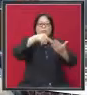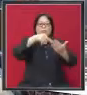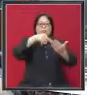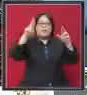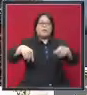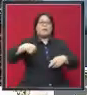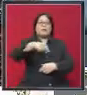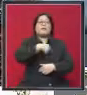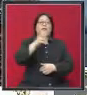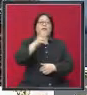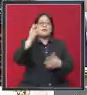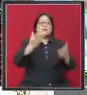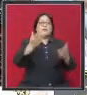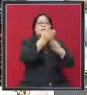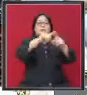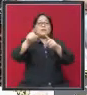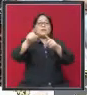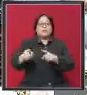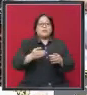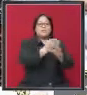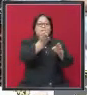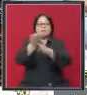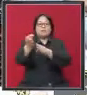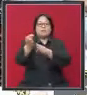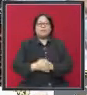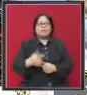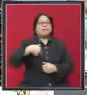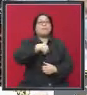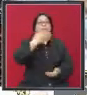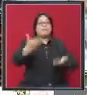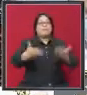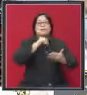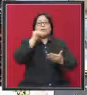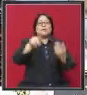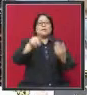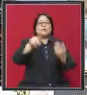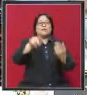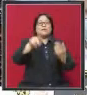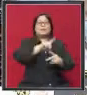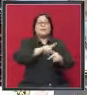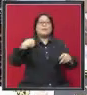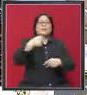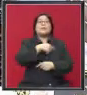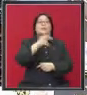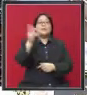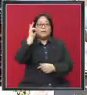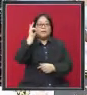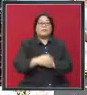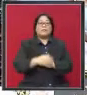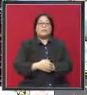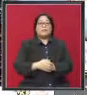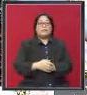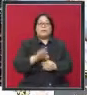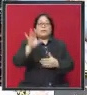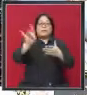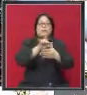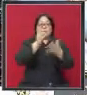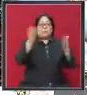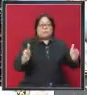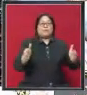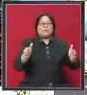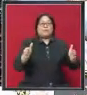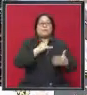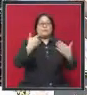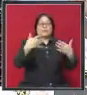suara rakyat yang kami dengar melalui pelbagai saluran. Kami mungkin tidak sempurna tetapi kami mendengar. Dalam 8 bulan ini